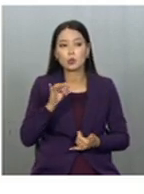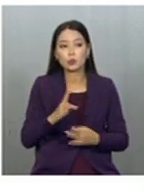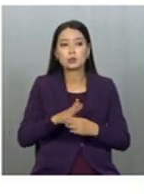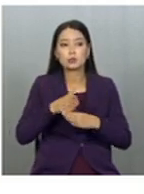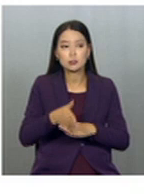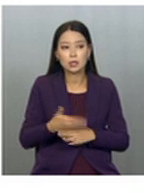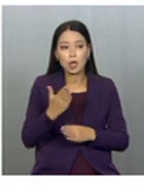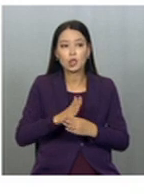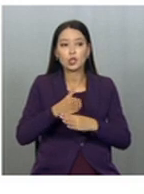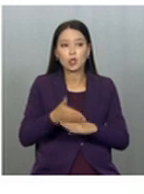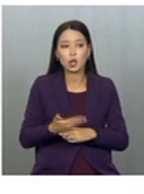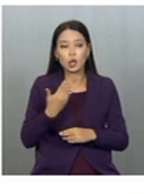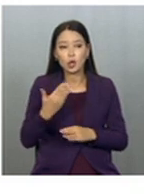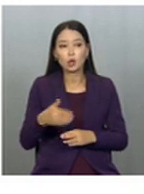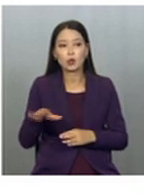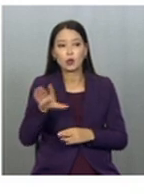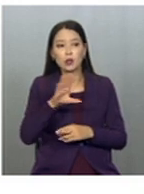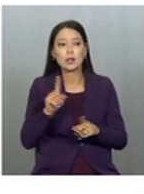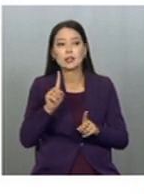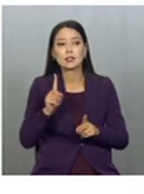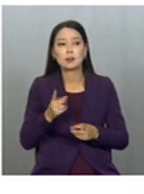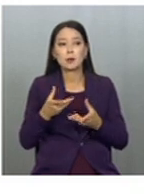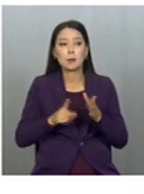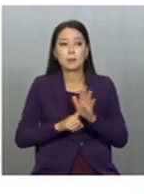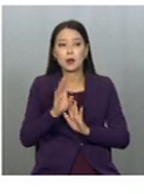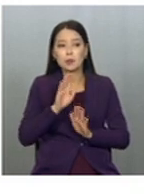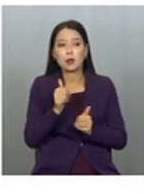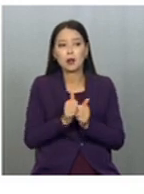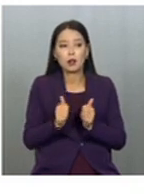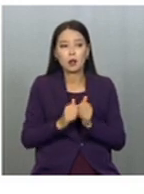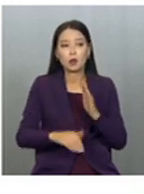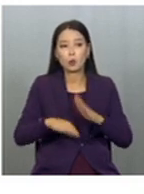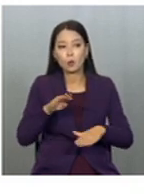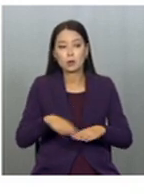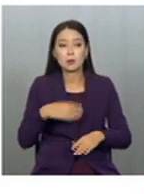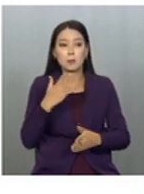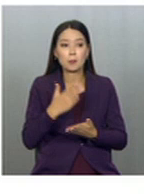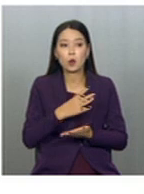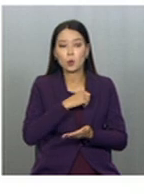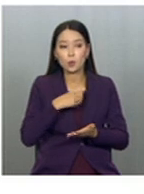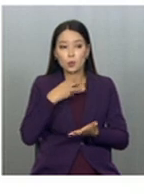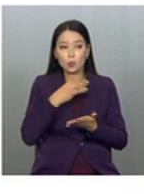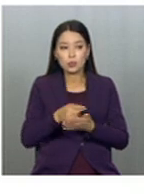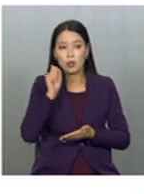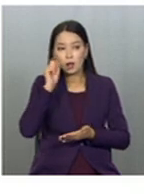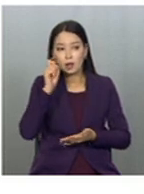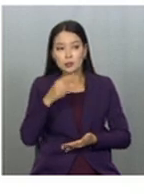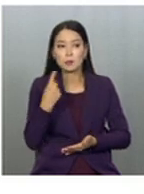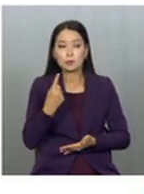батпай, әркімнің қолда бар өзін алтын, Біржанға бір тырнағым тұрмын сатпай дейді. Осы тұста Біржанның